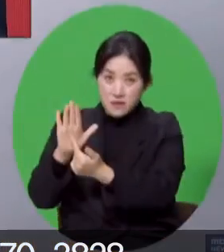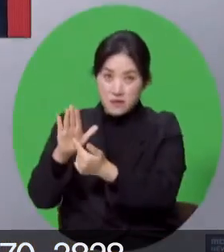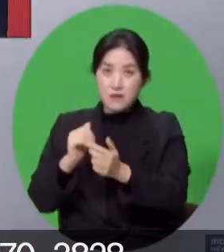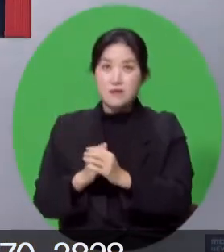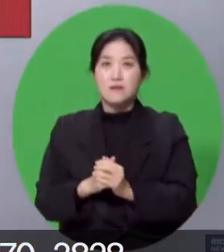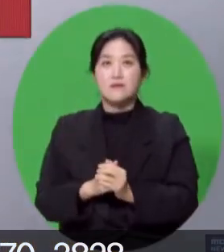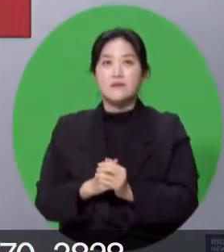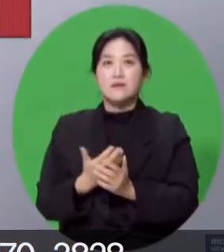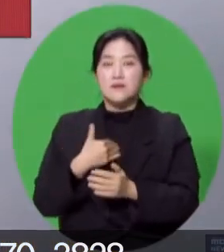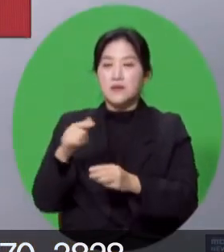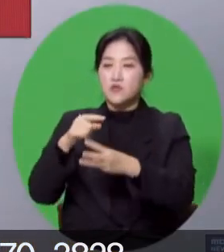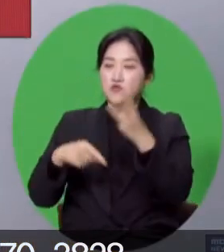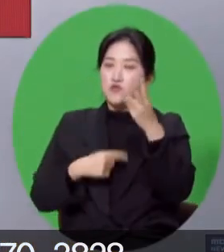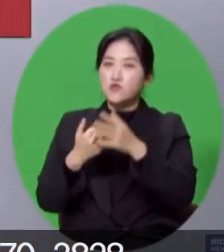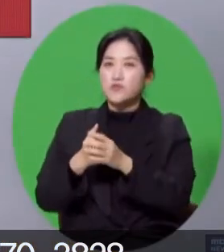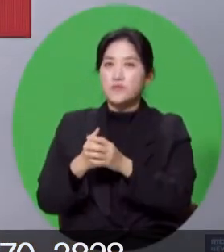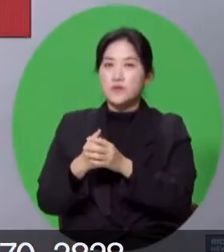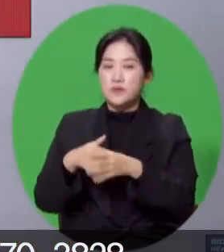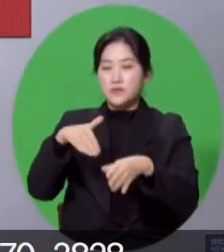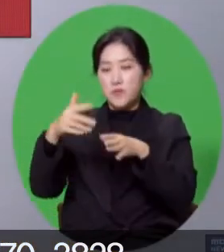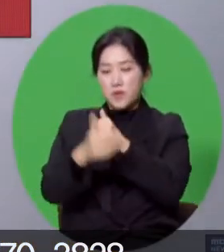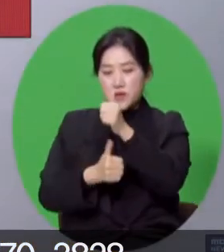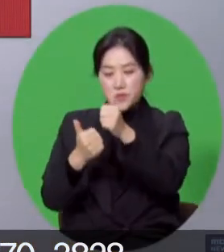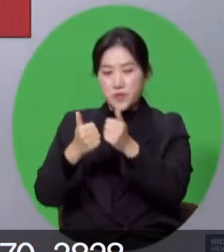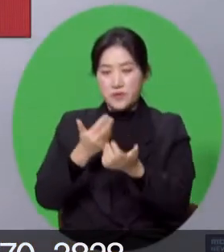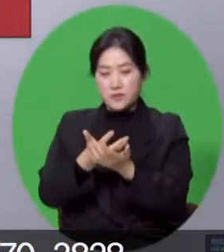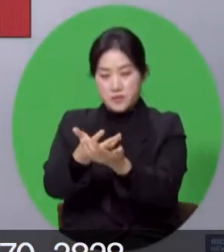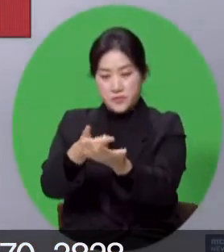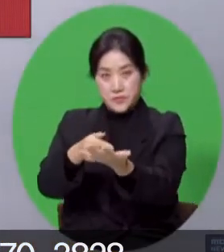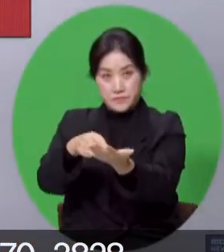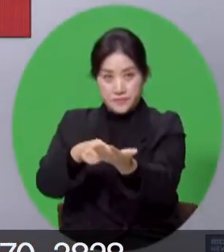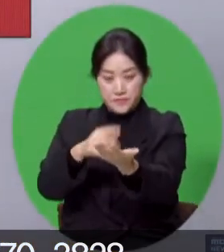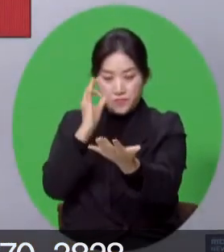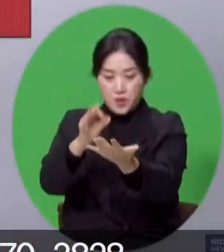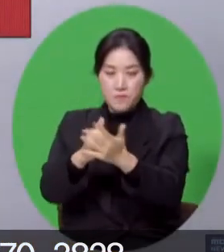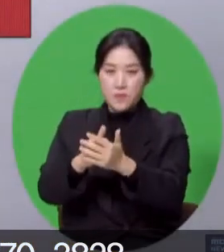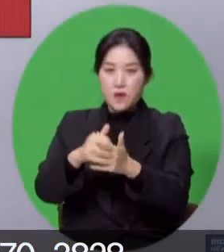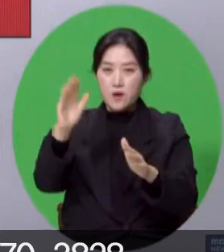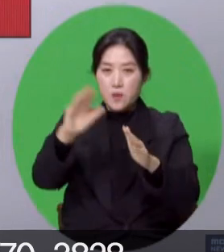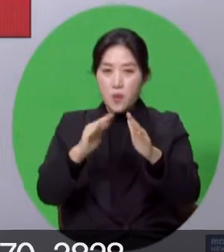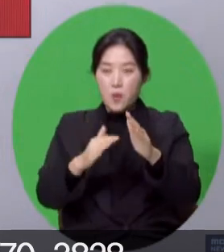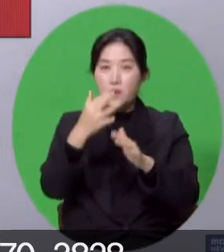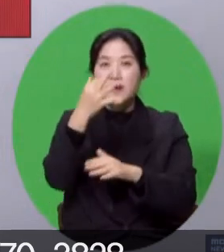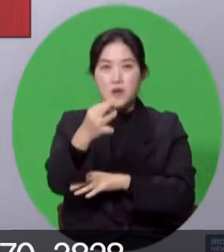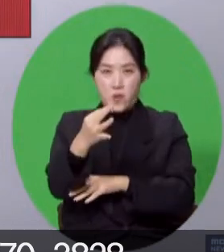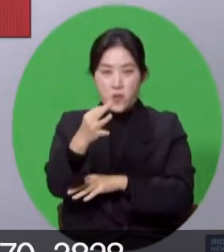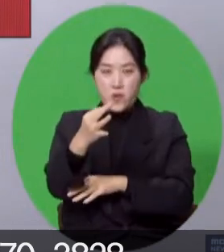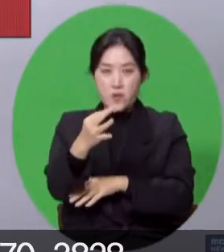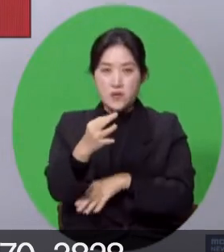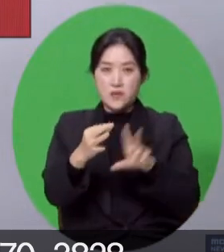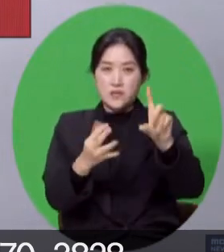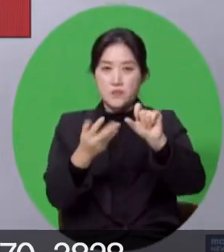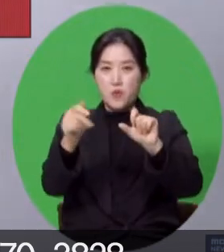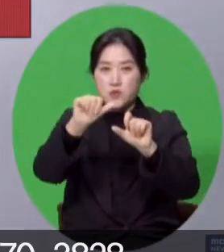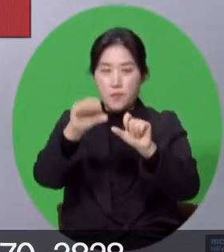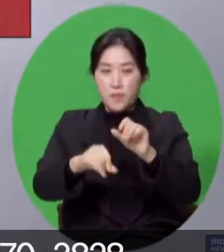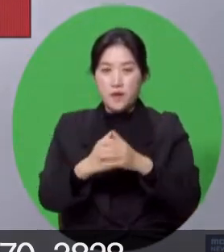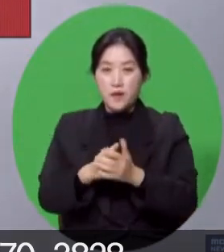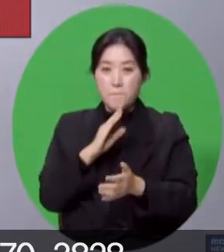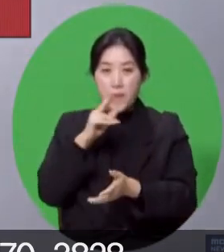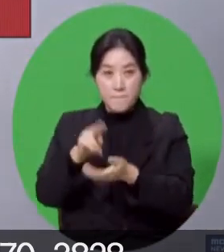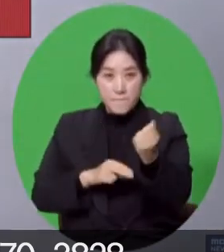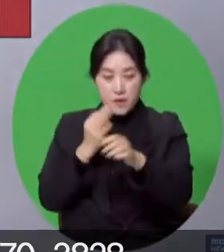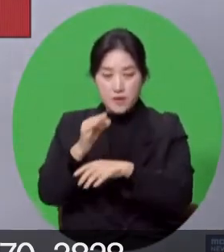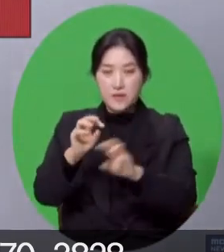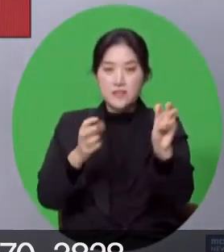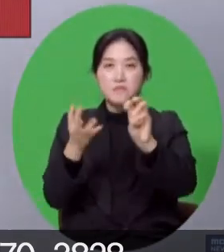제가 윤 후보님 선관위원회 낸 자료를 보니까 이제 공시가격 15억 5천만 원 그러니까 한 시가 한 30억 정도